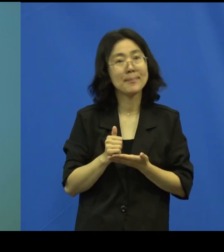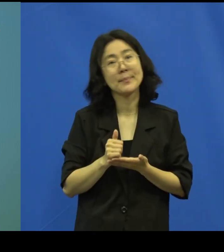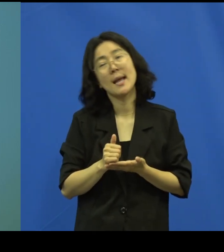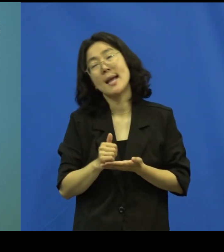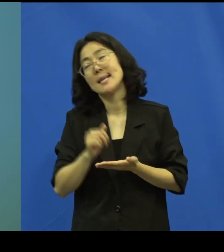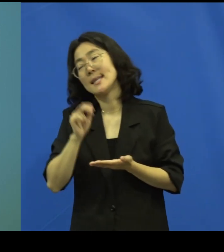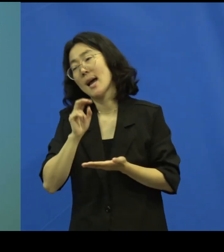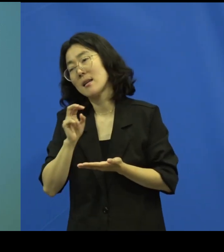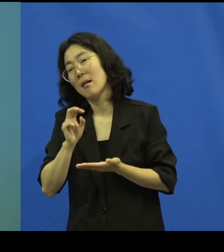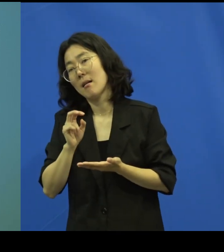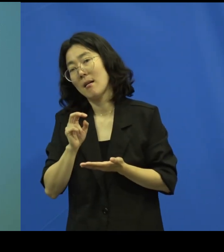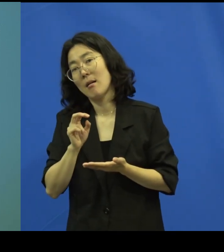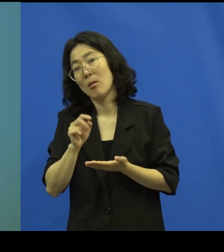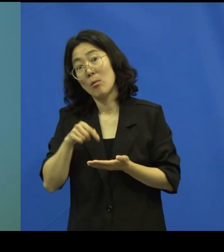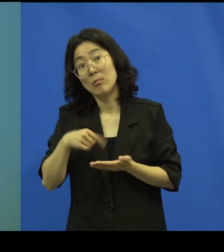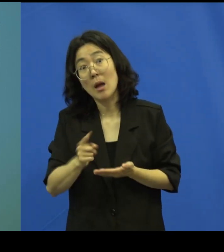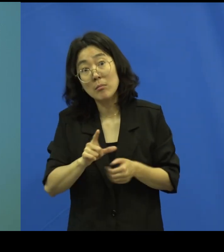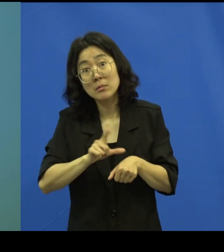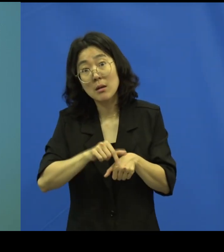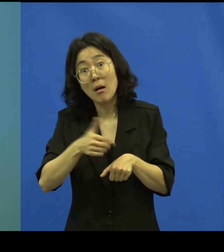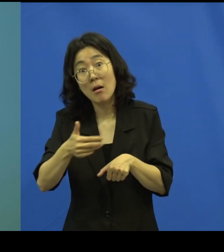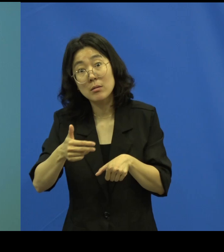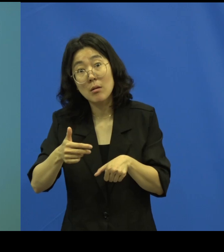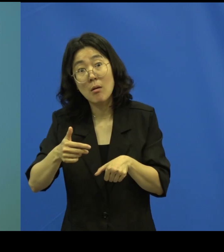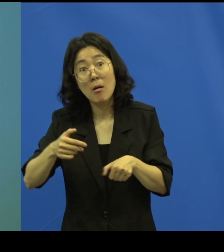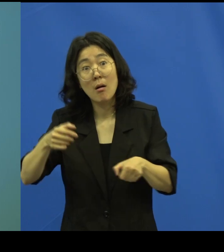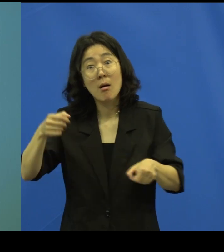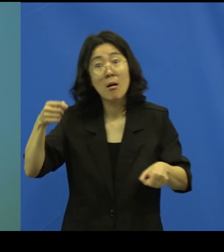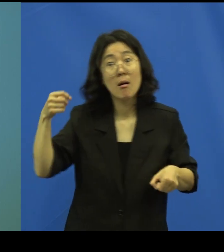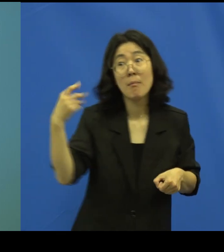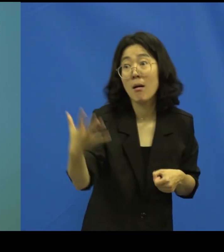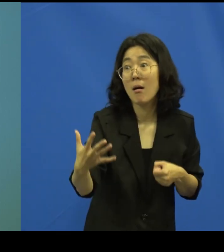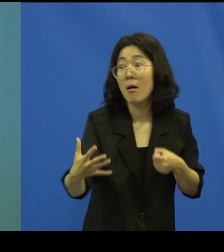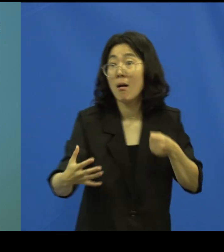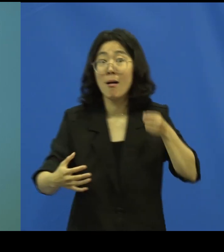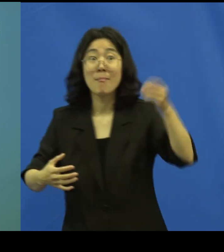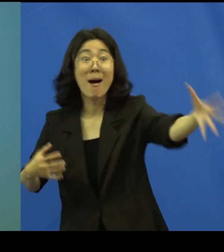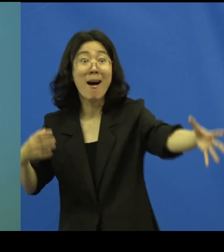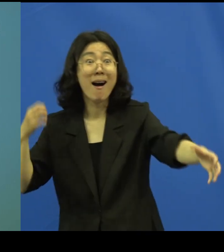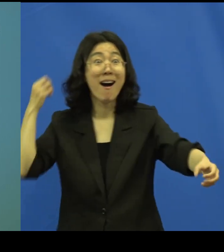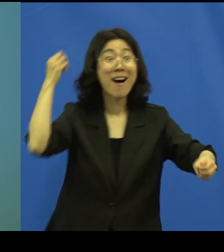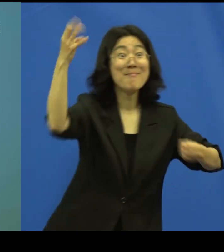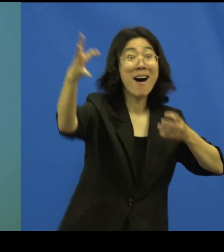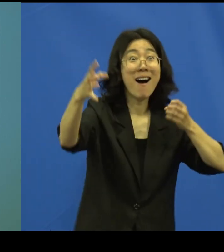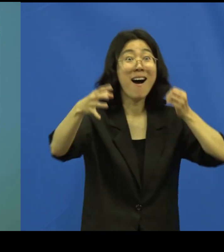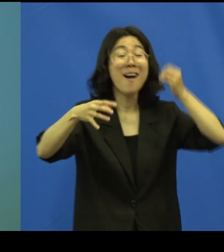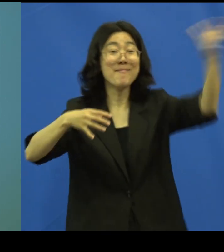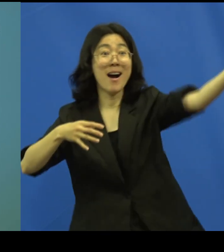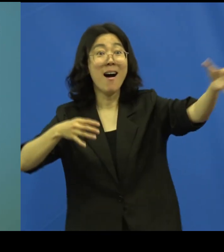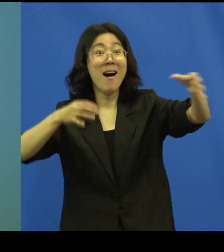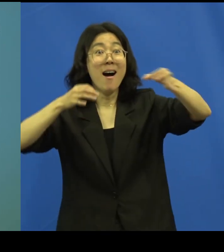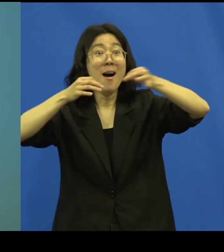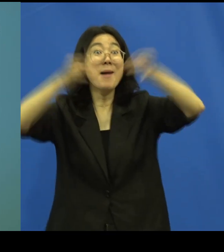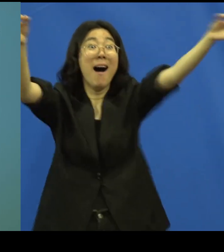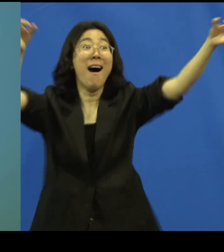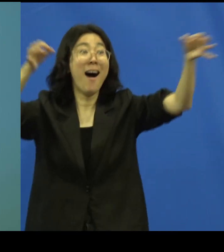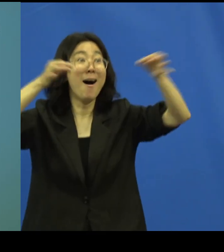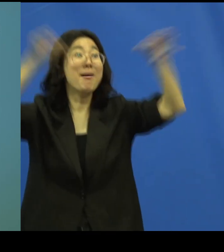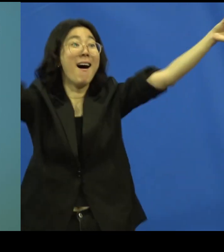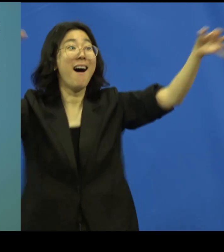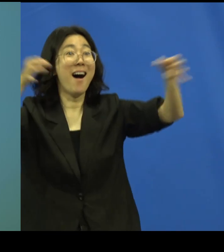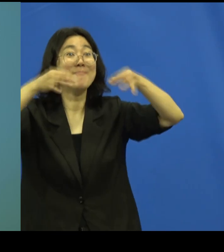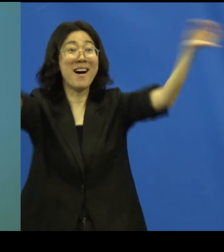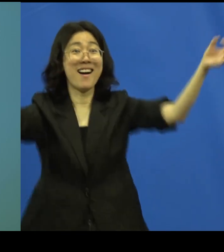날부터는 더 강력하게 부르기. 여러분 찬양도 입으로 들어가는 찬양이 있고요, 그냥 선포하고 그냥 외치고 그냥